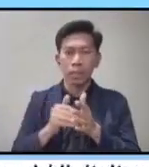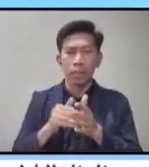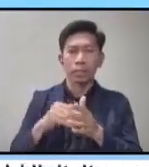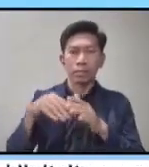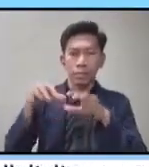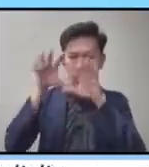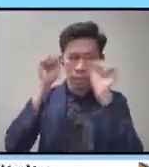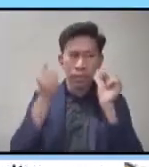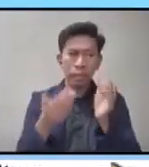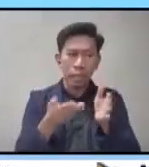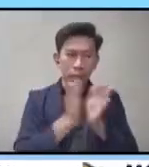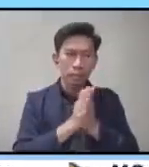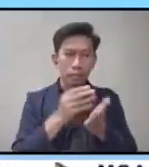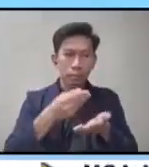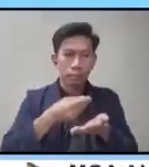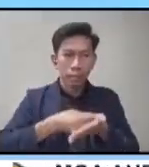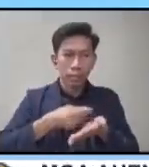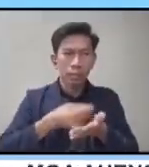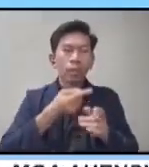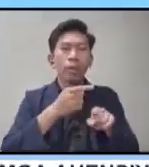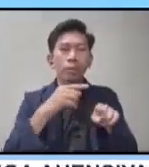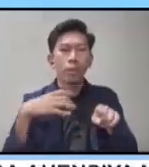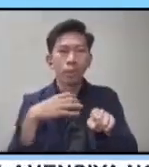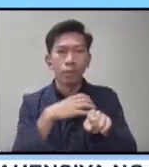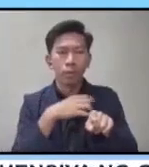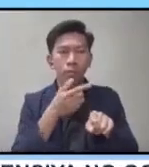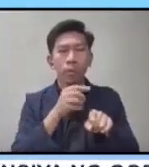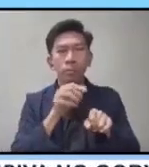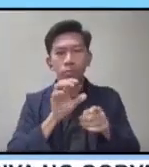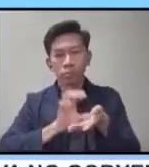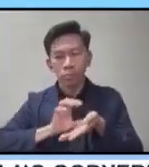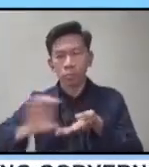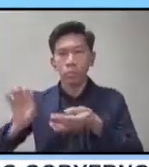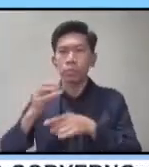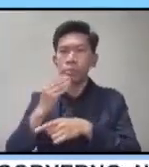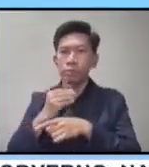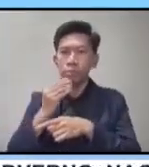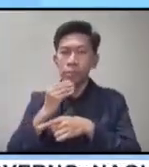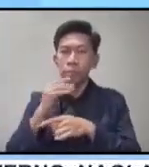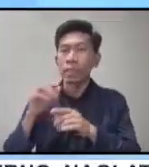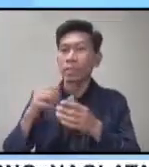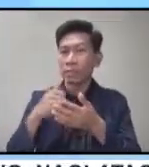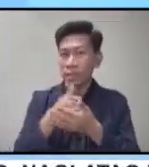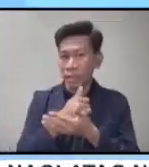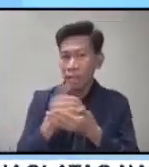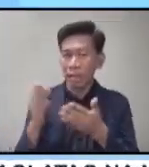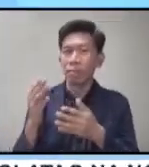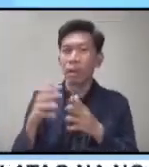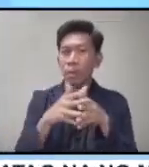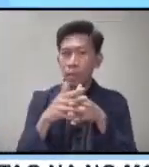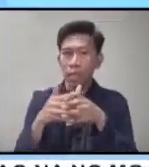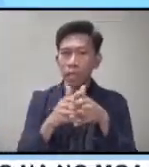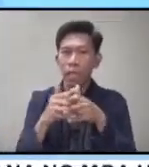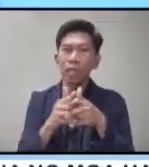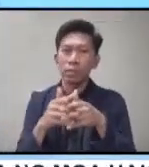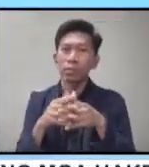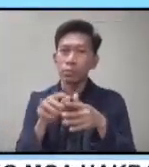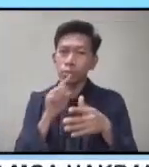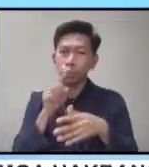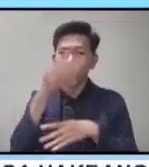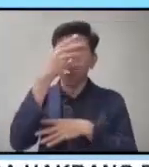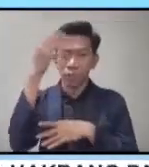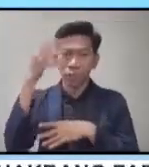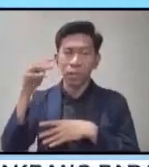sa Israel. Kasabay din ito ng kumpirmasyon na ilang American nationals ang kabilang sa mga nadakip ng